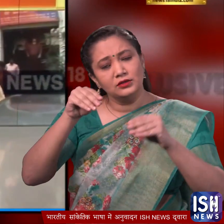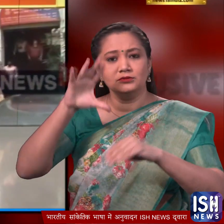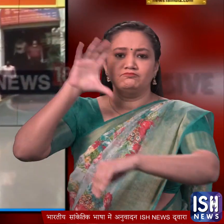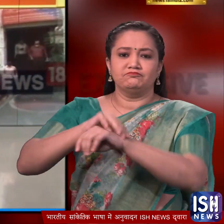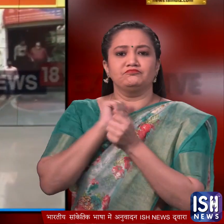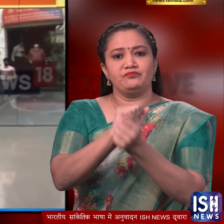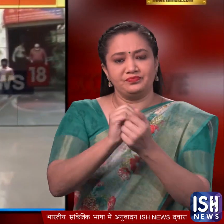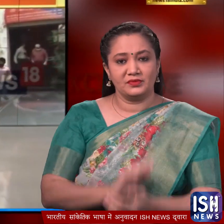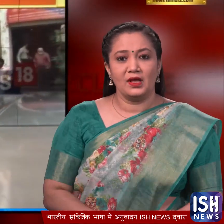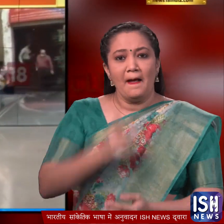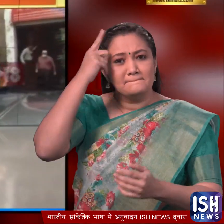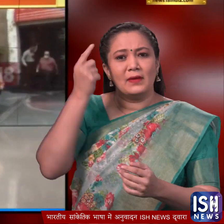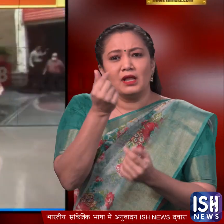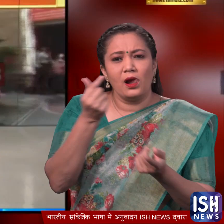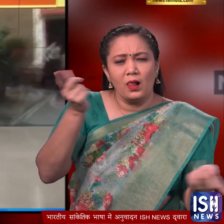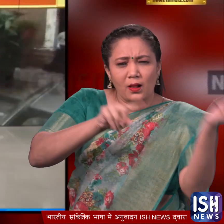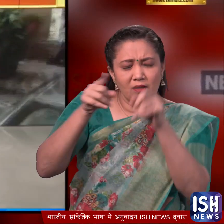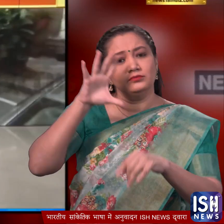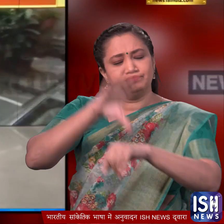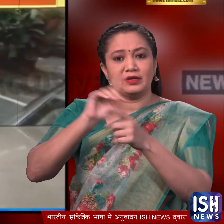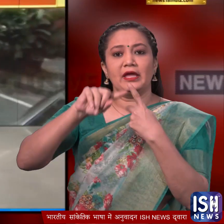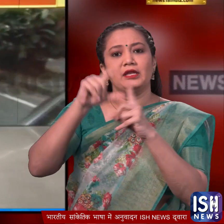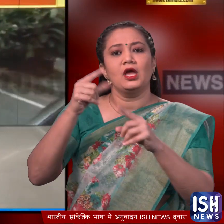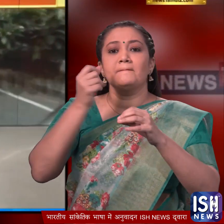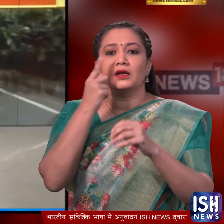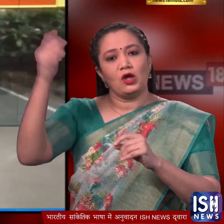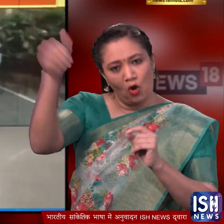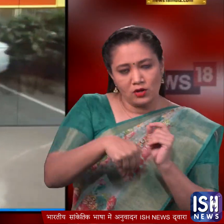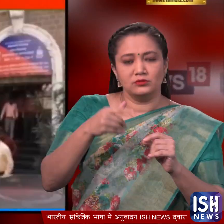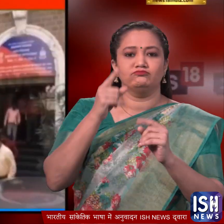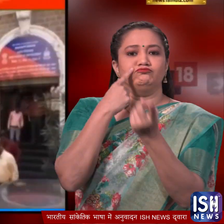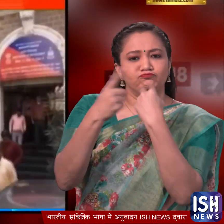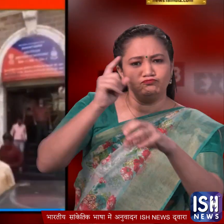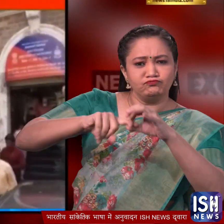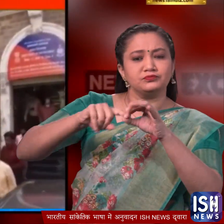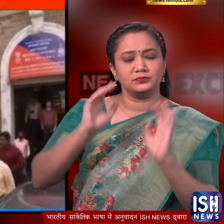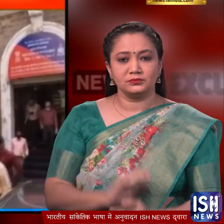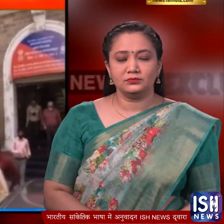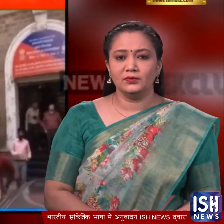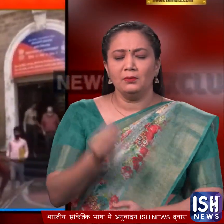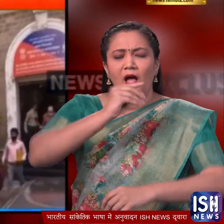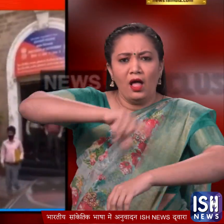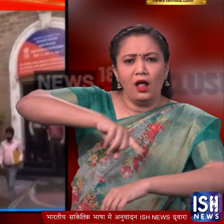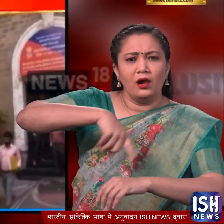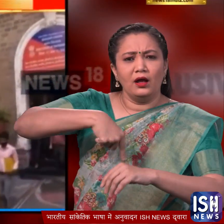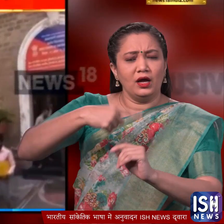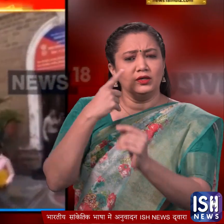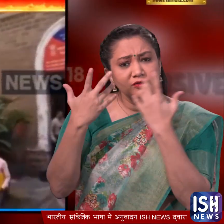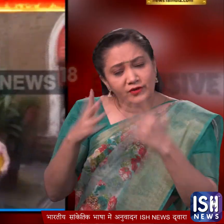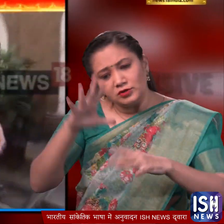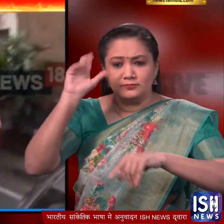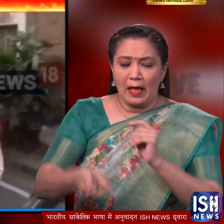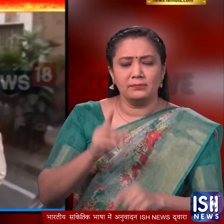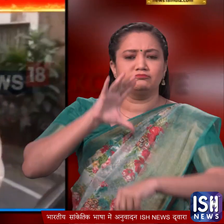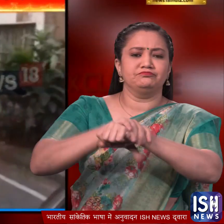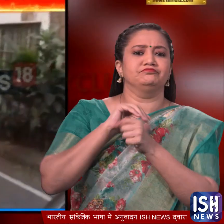उसके खिलाफ मनी लॉन्ड्रिंग का मामला दर्ज किया था और सोमवार को उसे पूछताछ के लिए बुलाया था, लेकिन कई घंटों की पूछताछ के बाद उसे